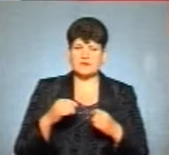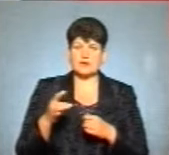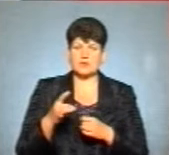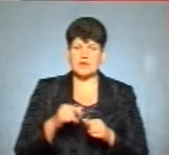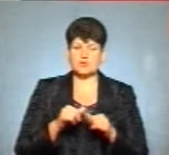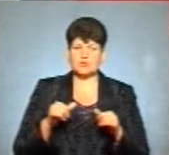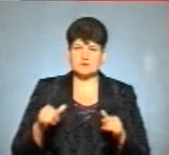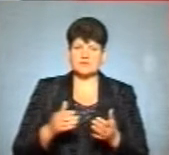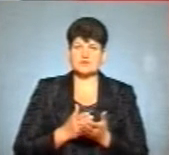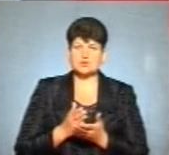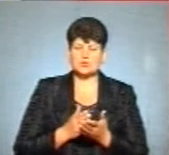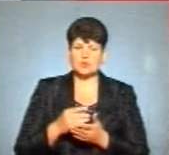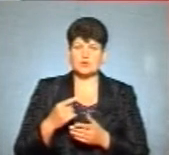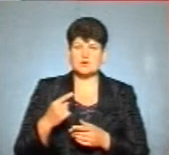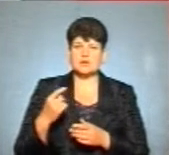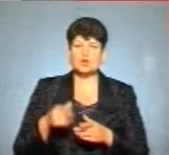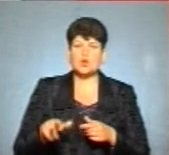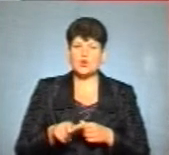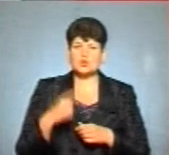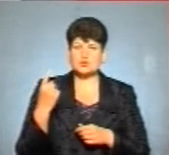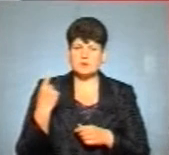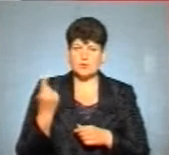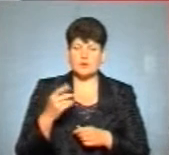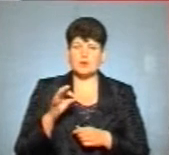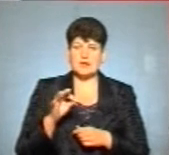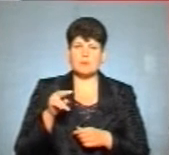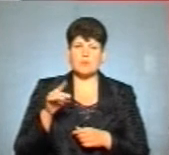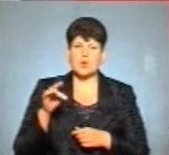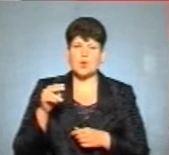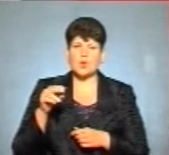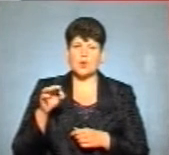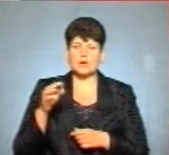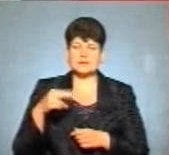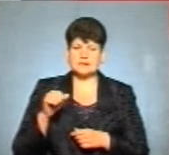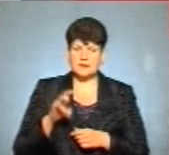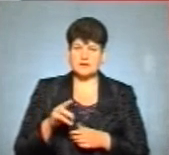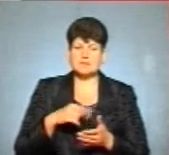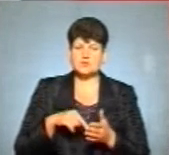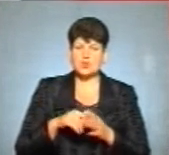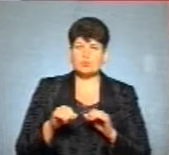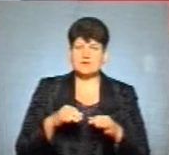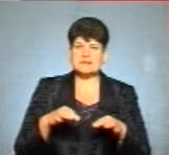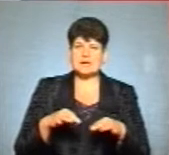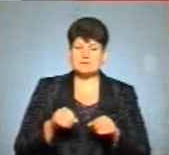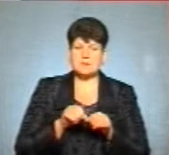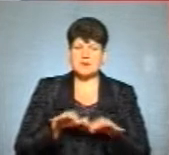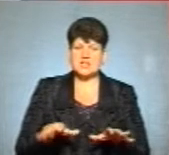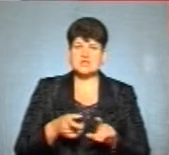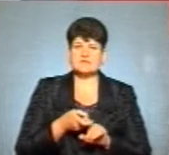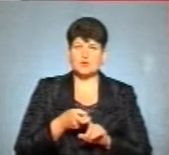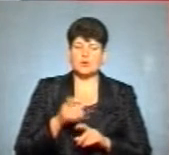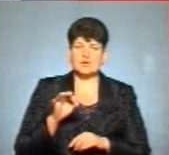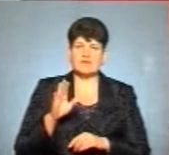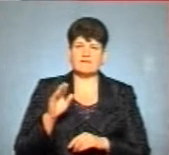розвитку інфраструктури та дорожнього господарства області Олег Продан та начальник Тернопільського міського управління транспортних мереж та зв'язку Олег